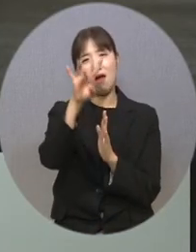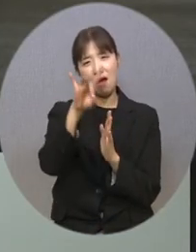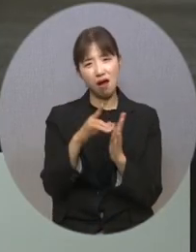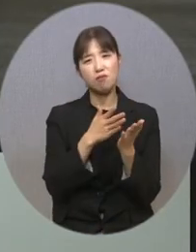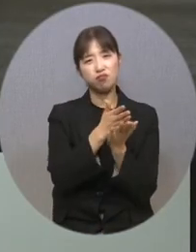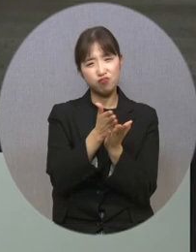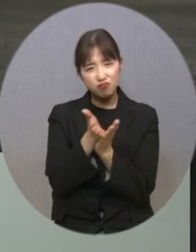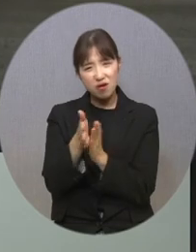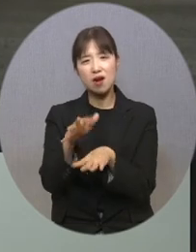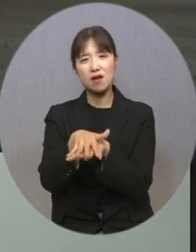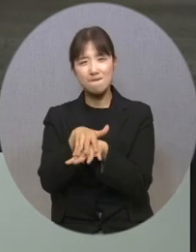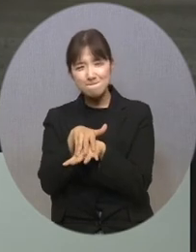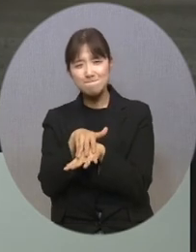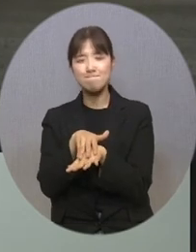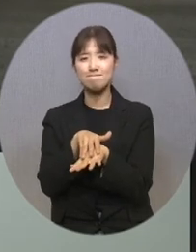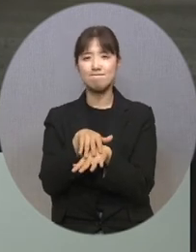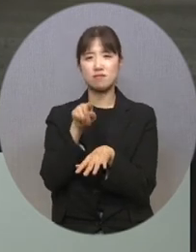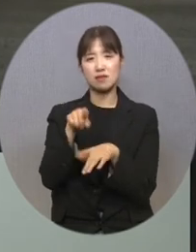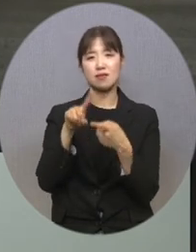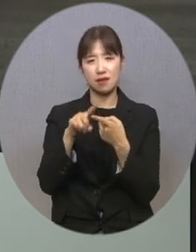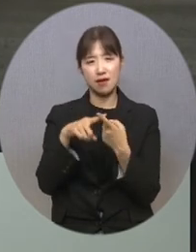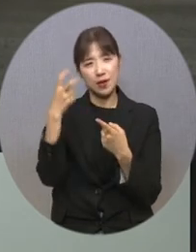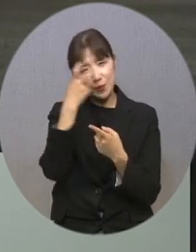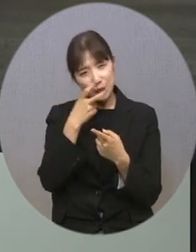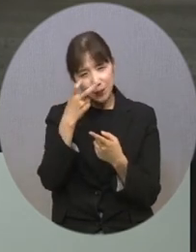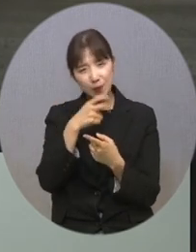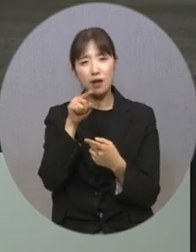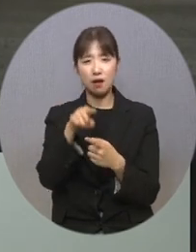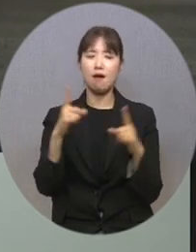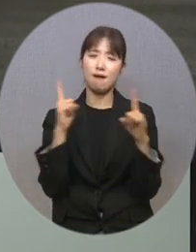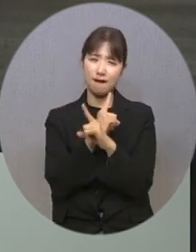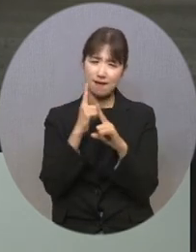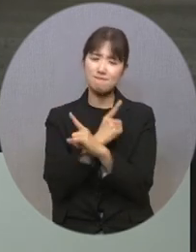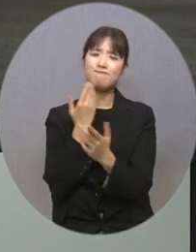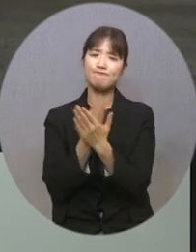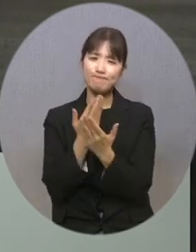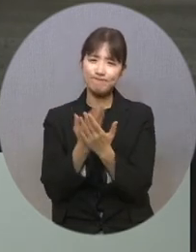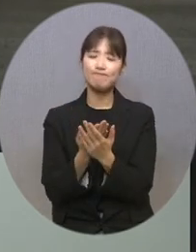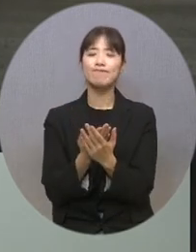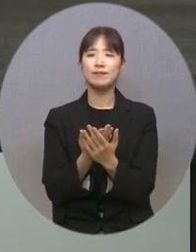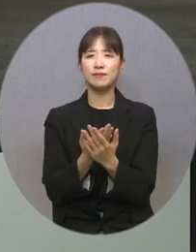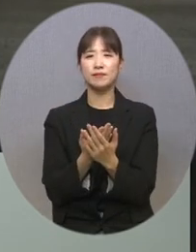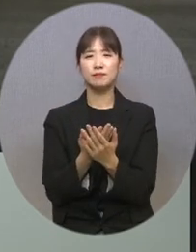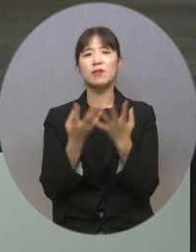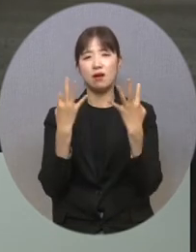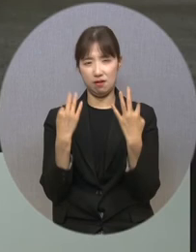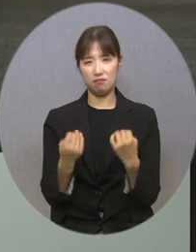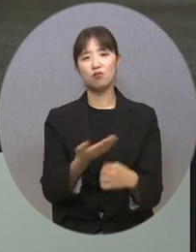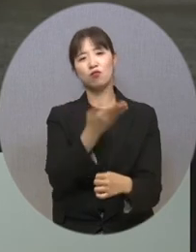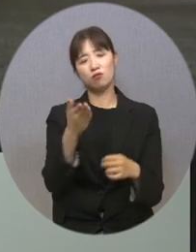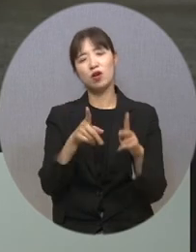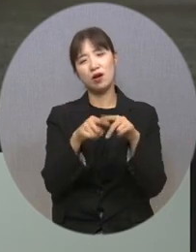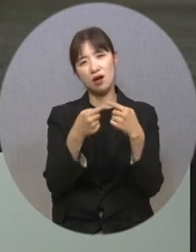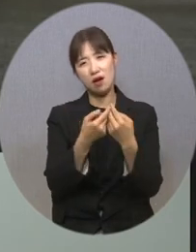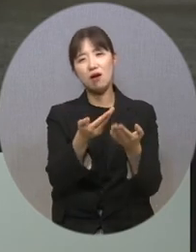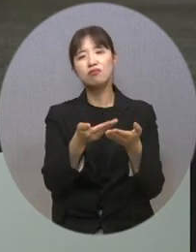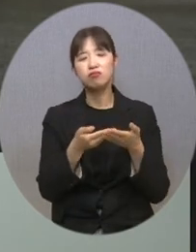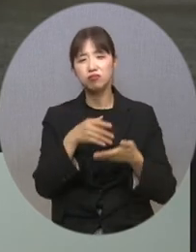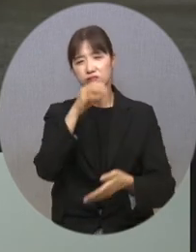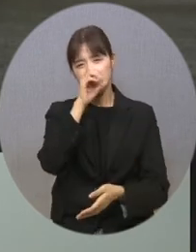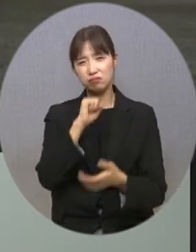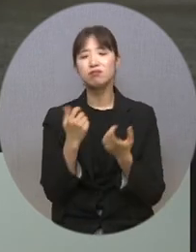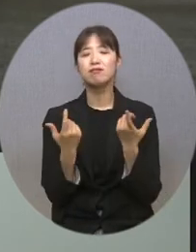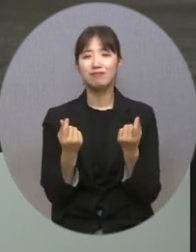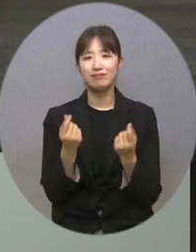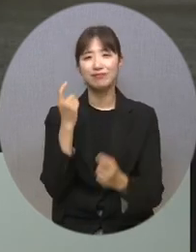분야 나 제도에 대한 살핀 또 거기에 따른 개선의 요구가 나온다는 것 여러분이 많이 이해해 주셨으면 좋겠다